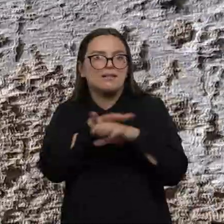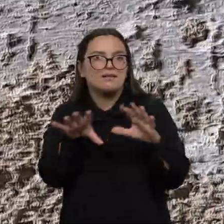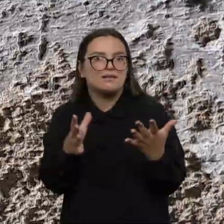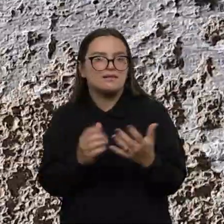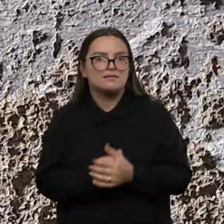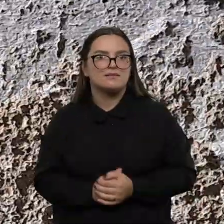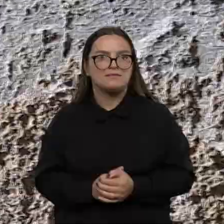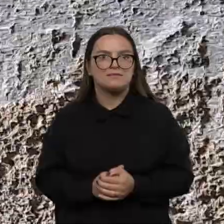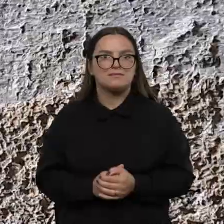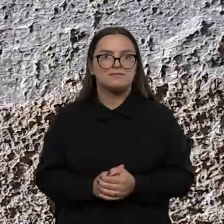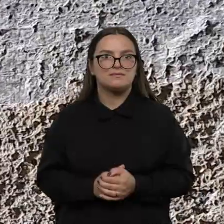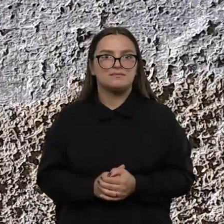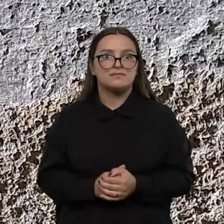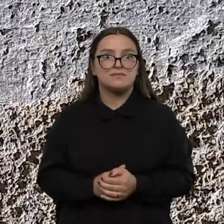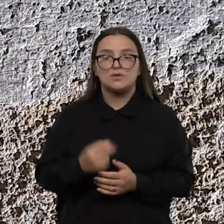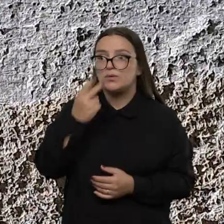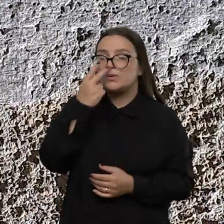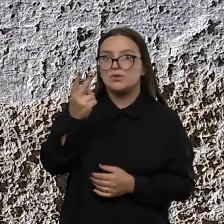žiūrėk, kairė pačioj,